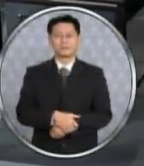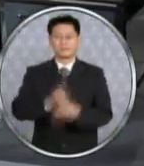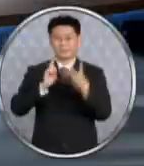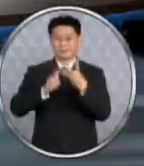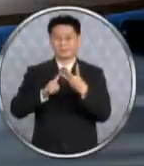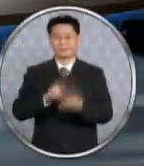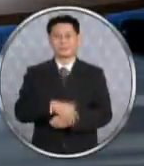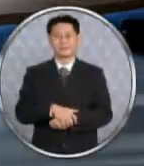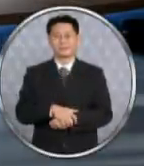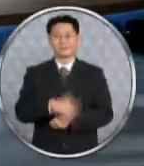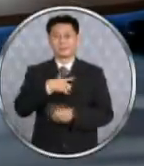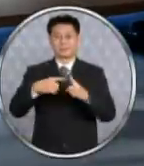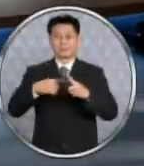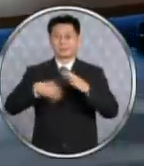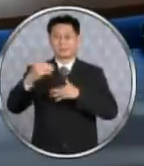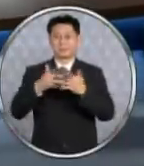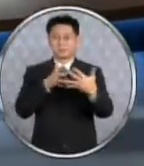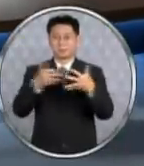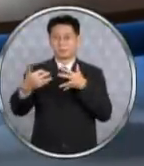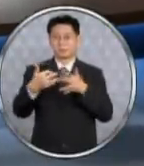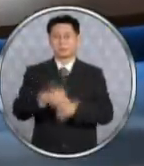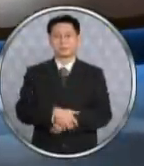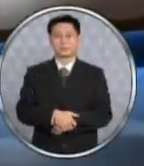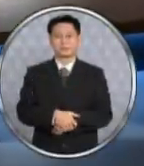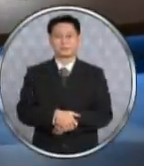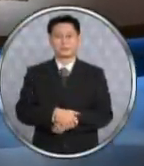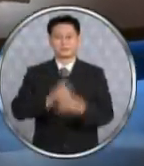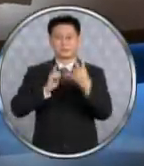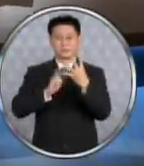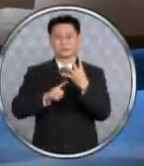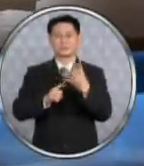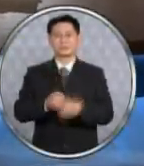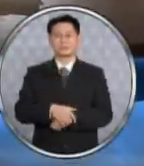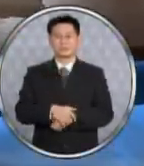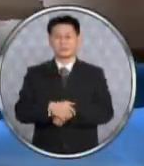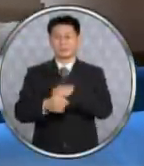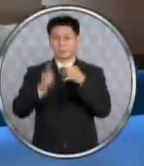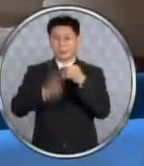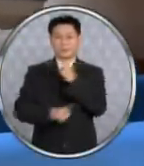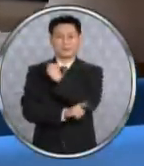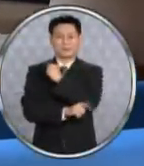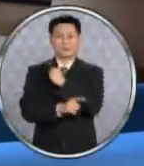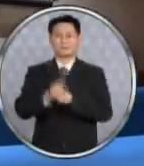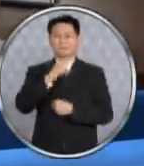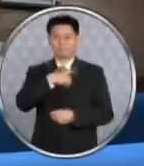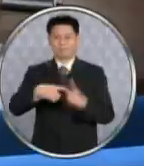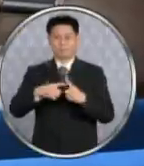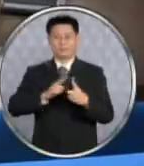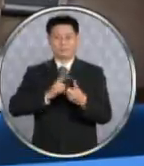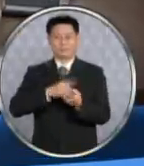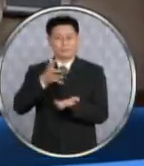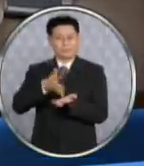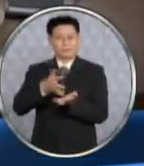三个阶段是候选人彼此之间交互的诘问。第四个阶段，也就是最后一个阶段，是由候选人